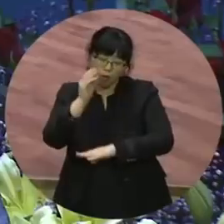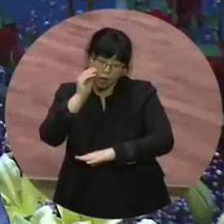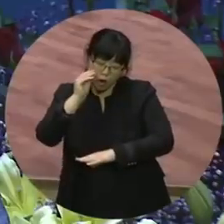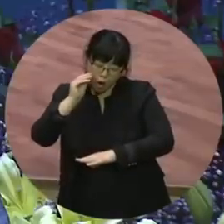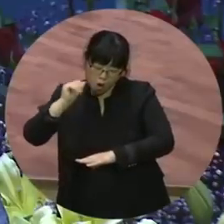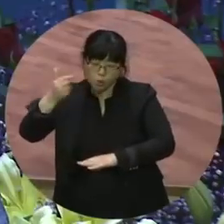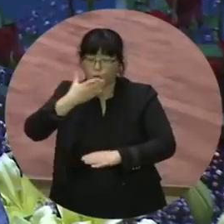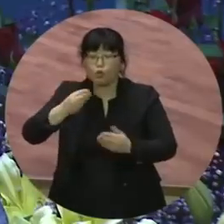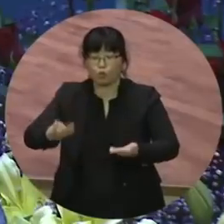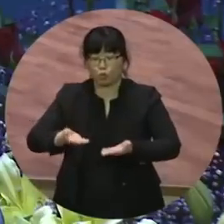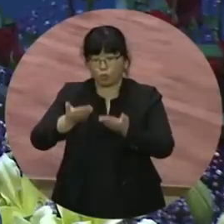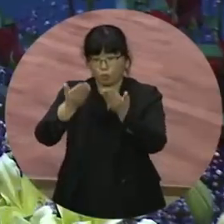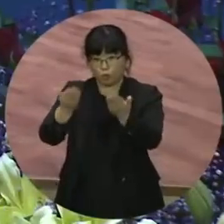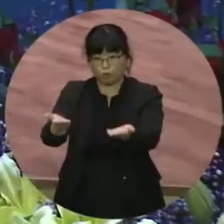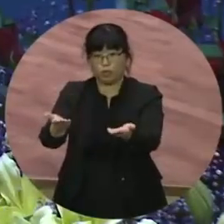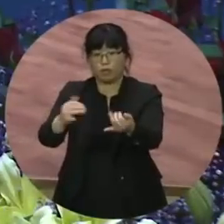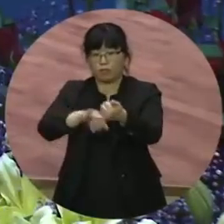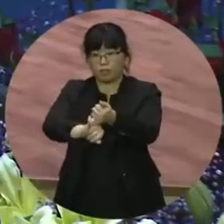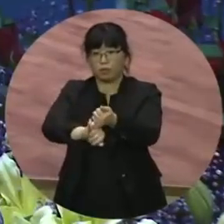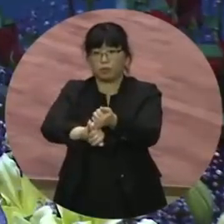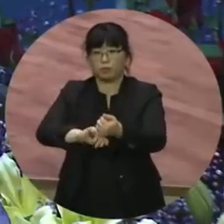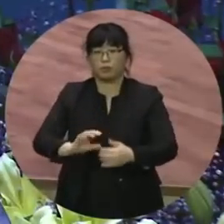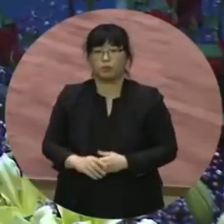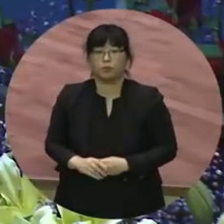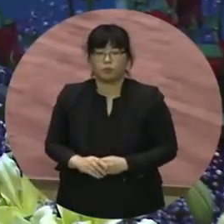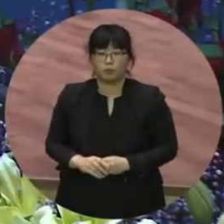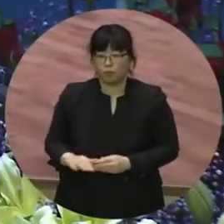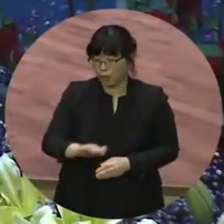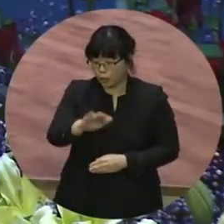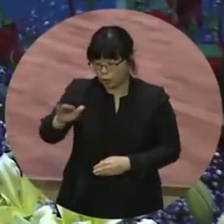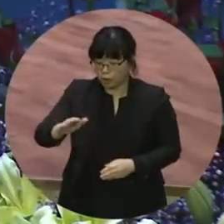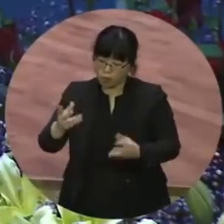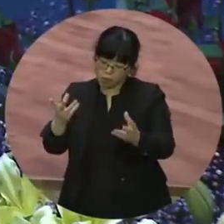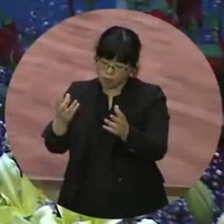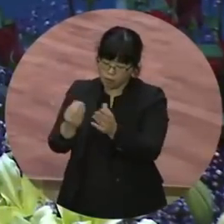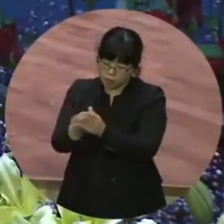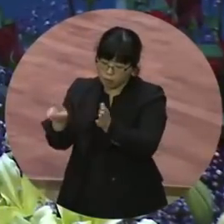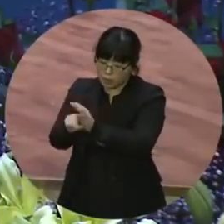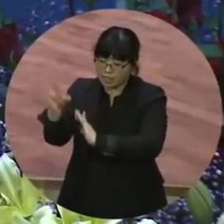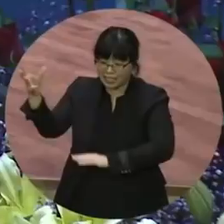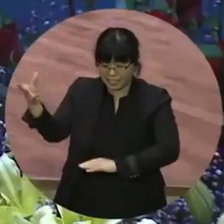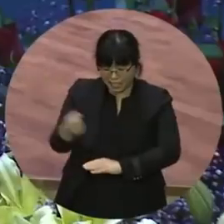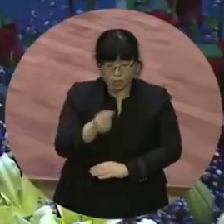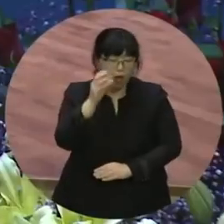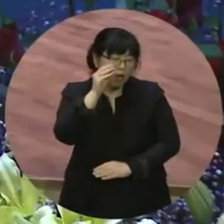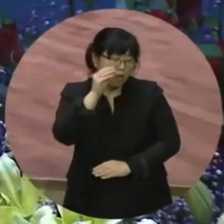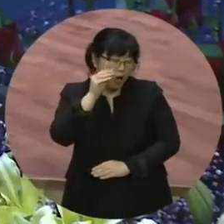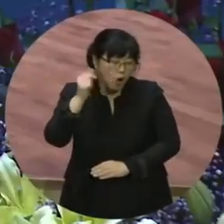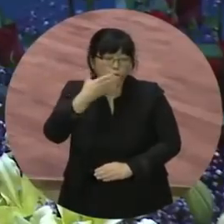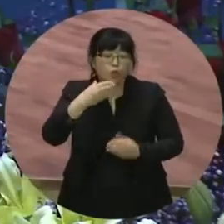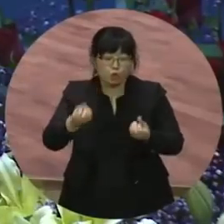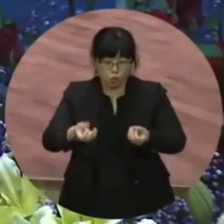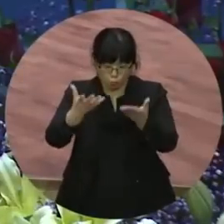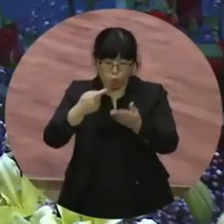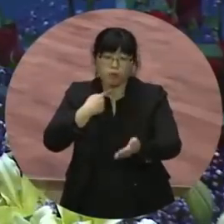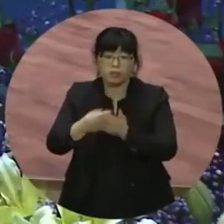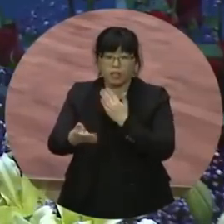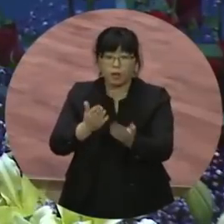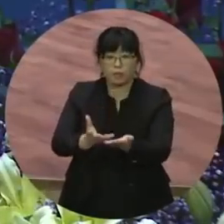이런 축복을 여러분 절대 믿음 속에서 여러분 체험하시기를 제물로 축복합니다.